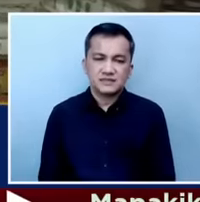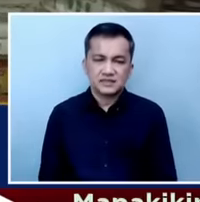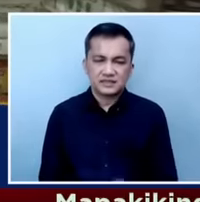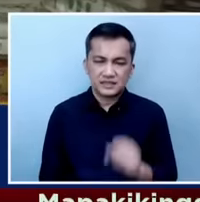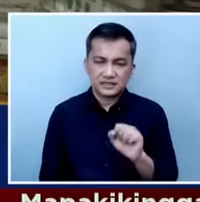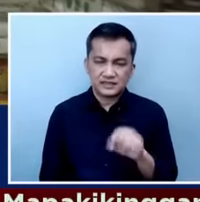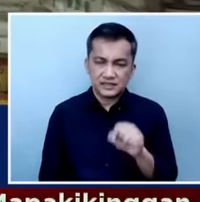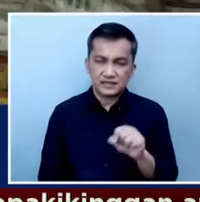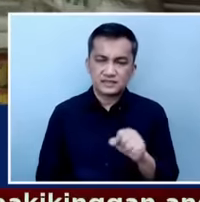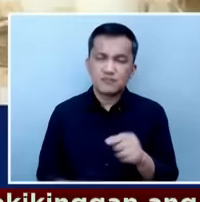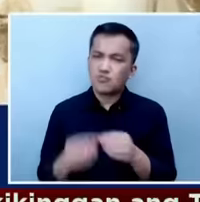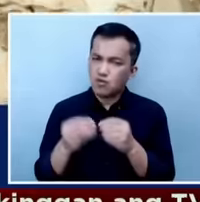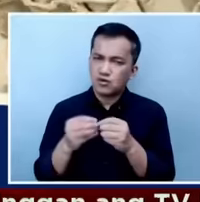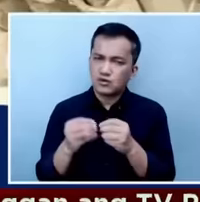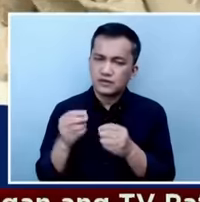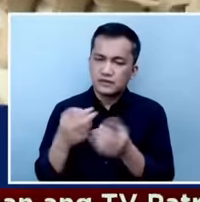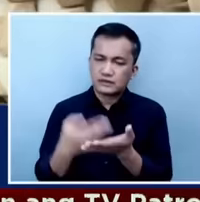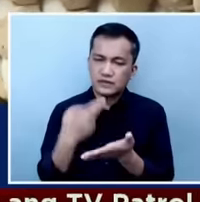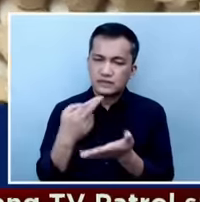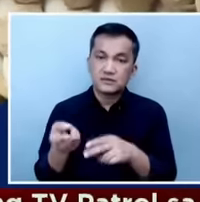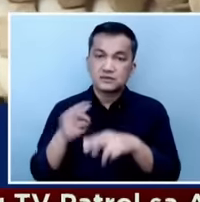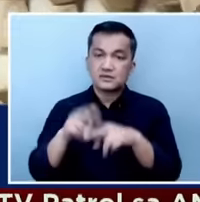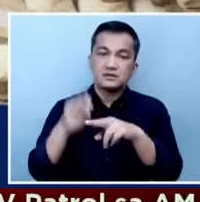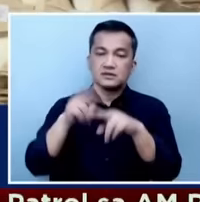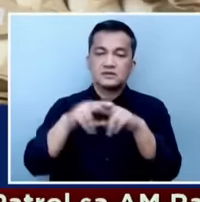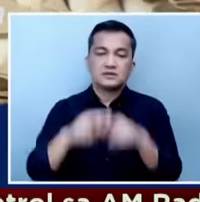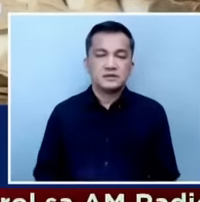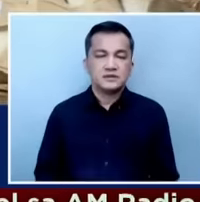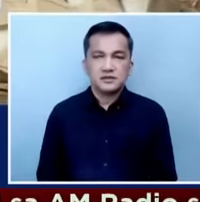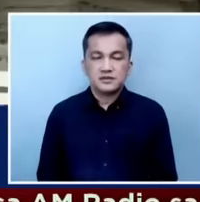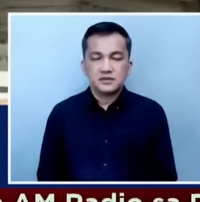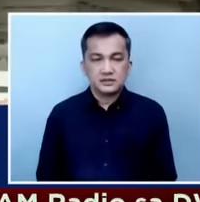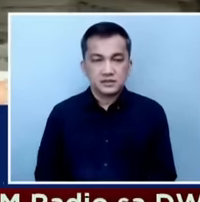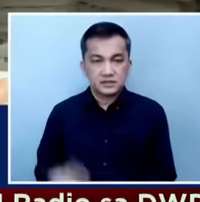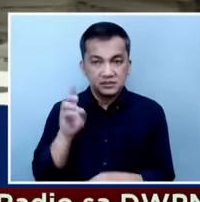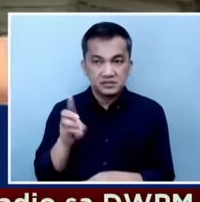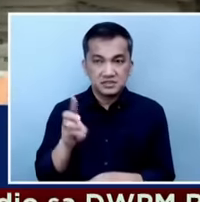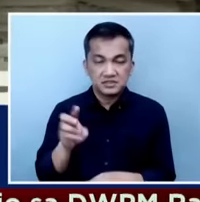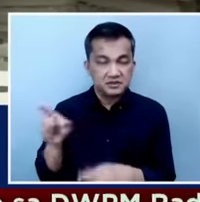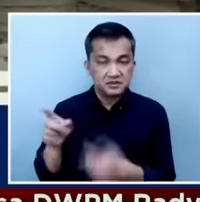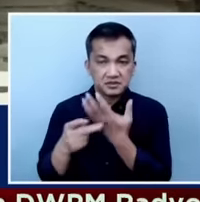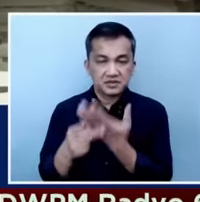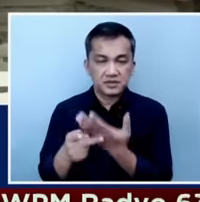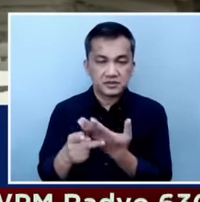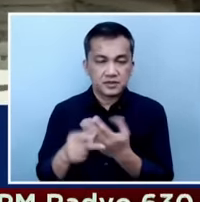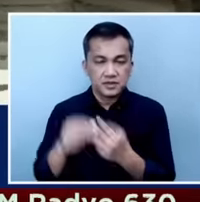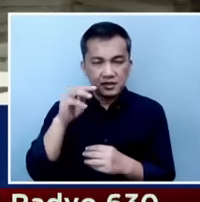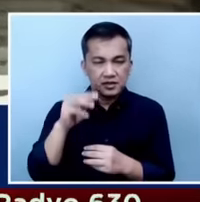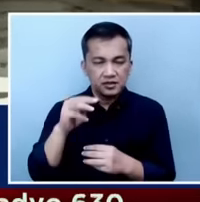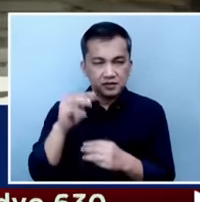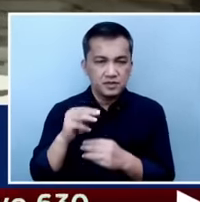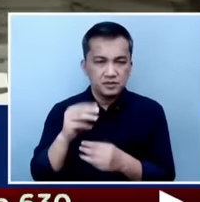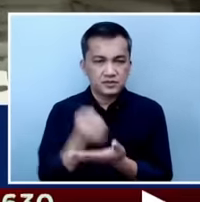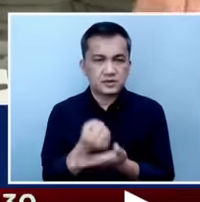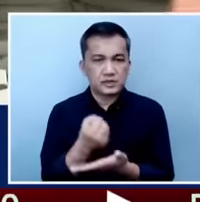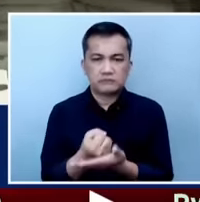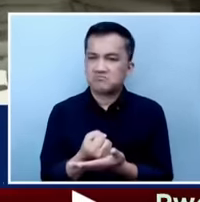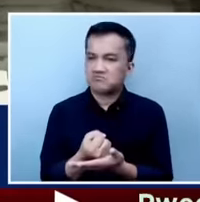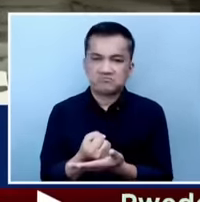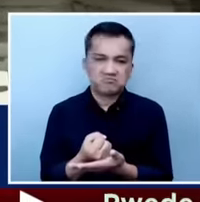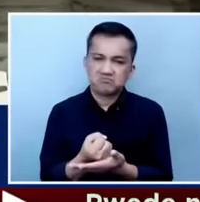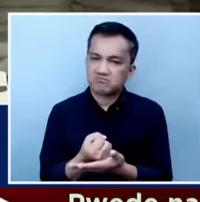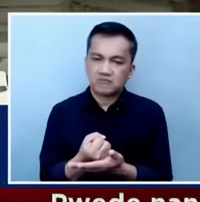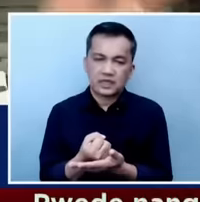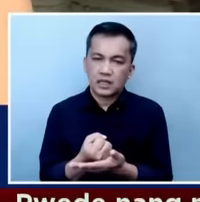lalo na bigas, tumaas. Yung 60 per kilo sa mga minimum wages talaga, hindi